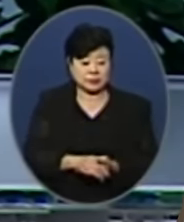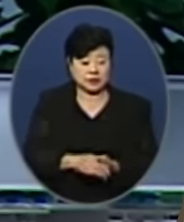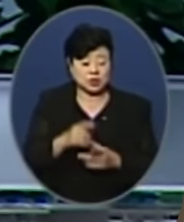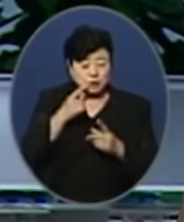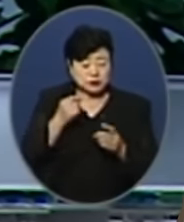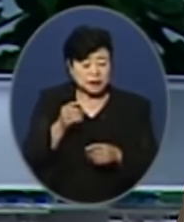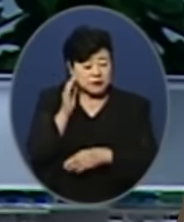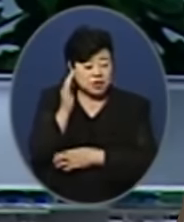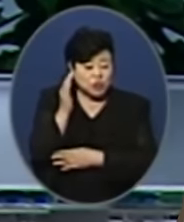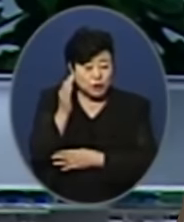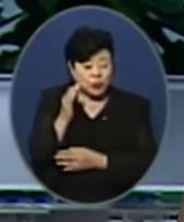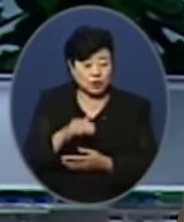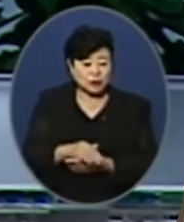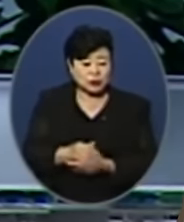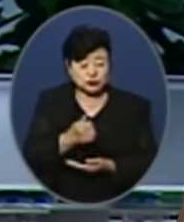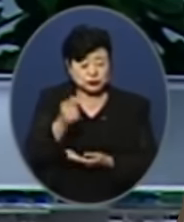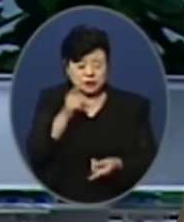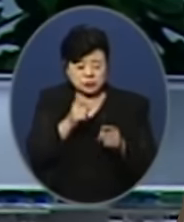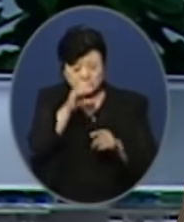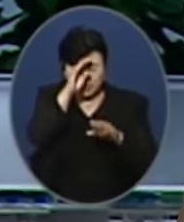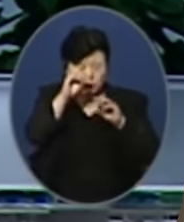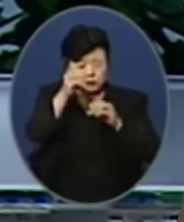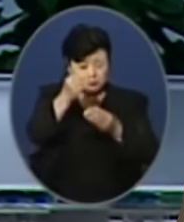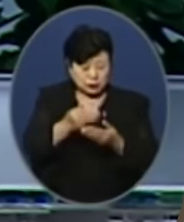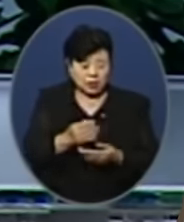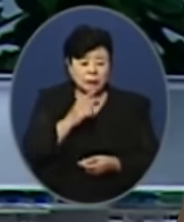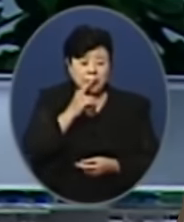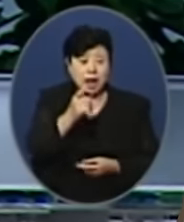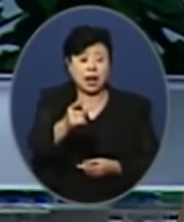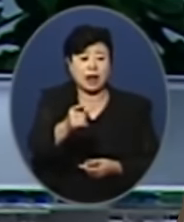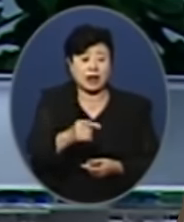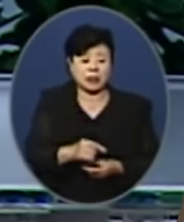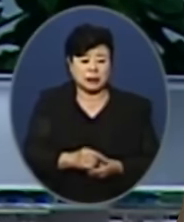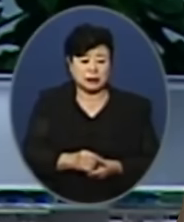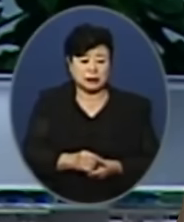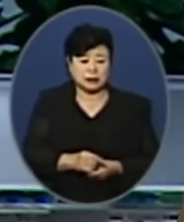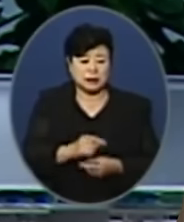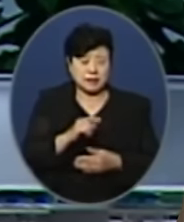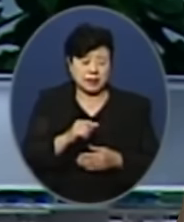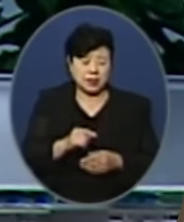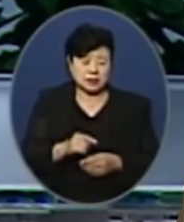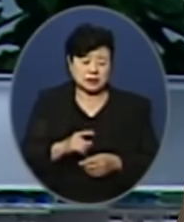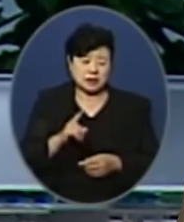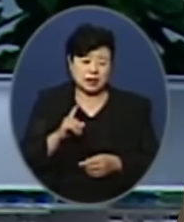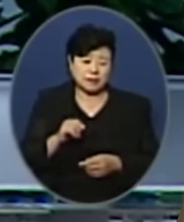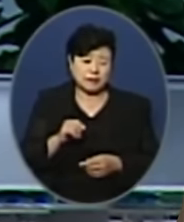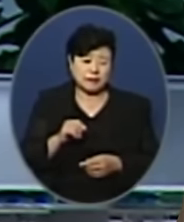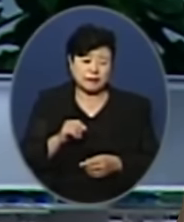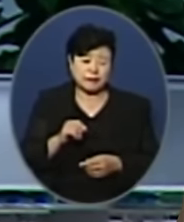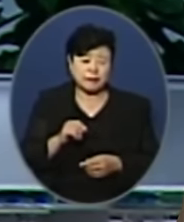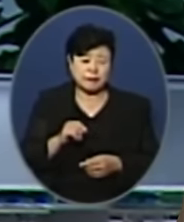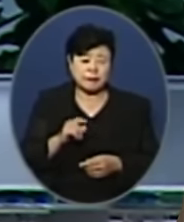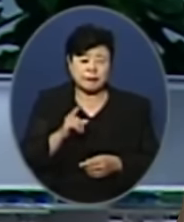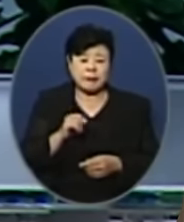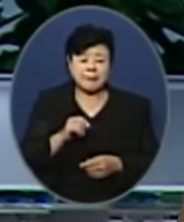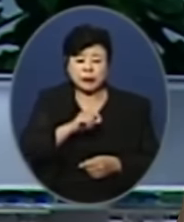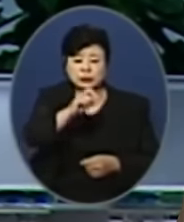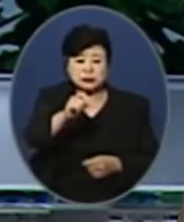설교에 제가 채찍에 마지막으로 나음을 얻다가 말씀을 만분 써서라고 했는데